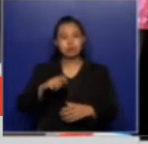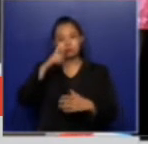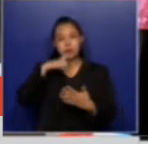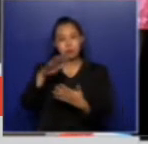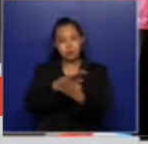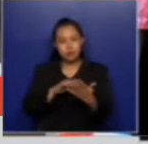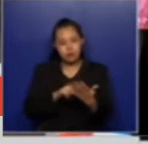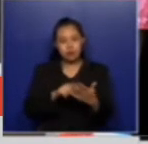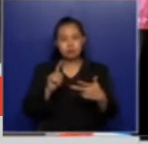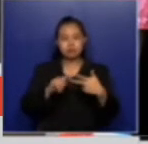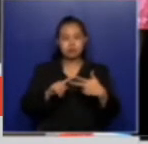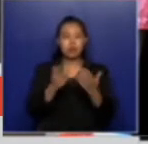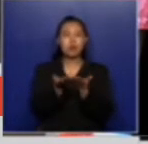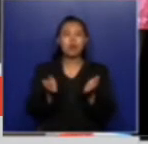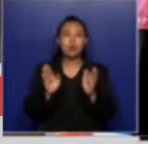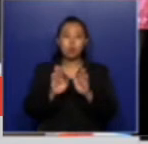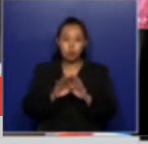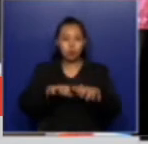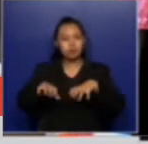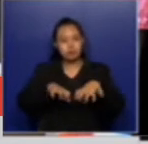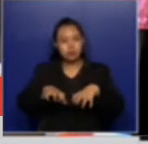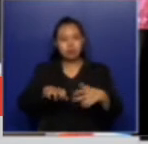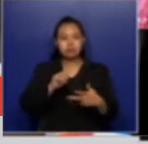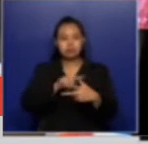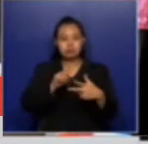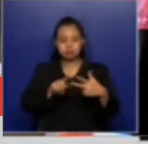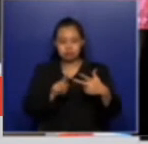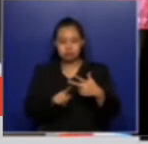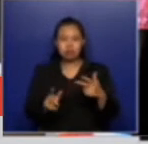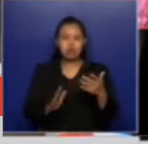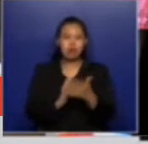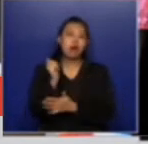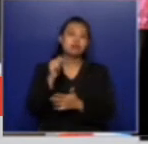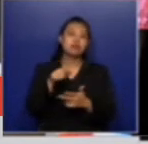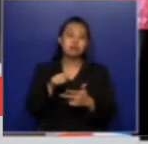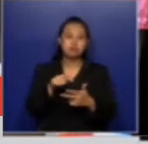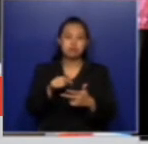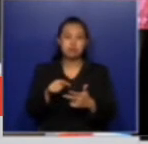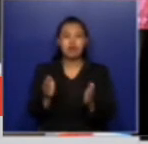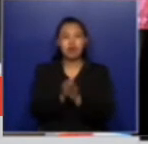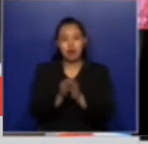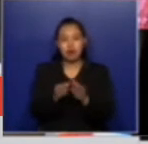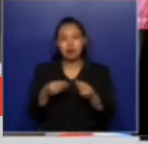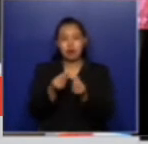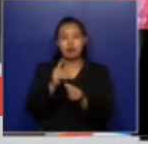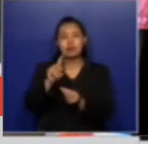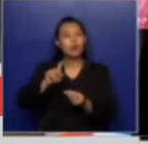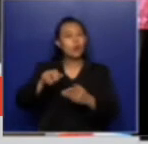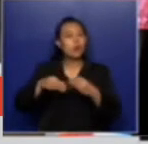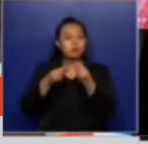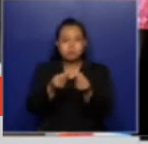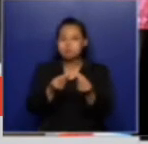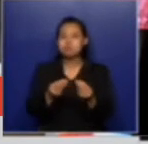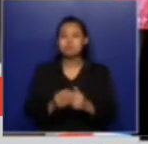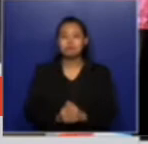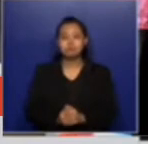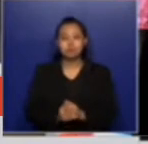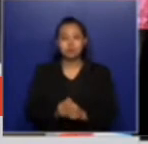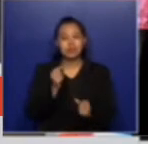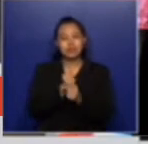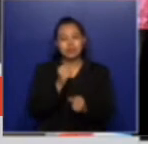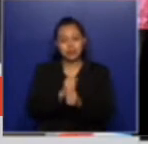ผู้บริหารครอบครัวถ้า3ข้อนี้คุณผ่านคุณเอาคะแนนเต็มร้อยไปเลยแล้วก็ทำหน้า